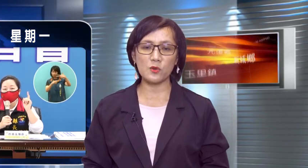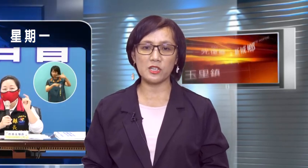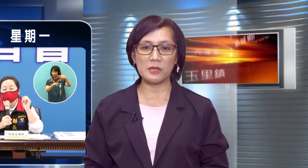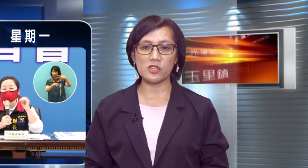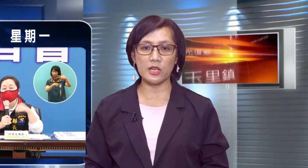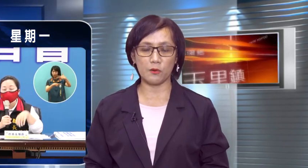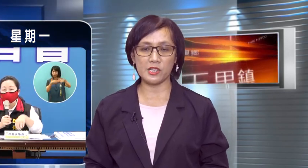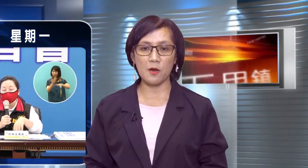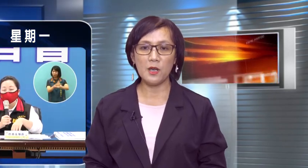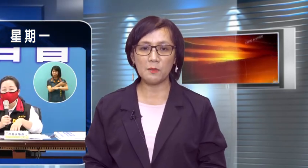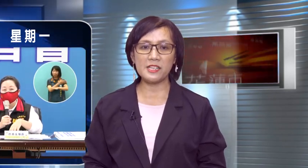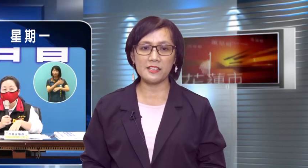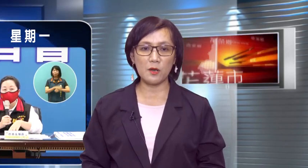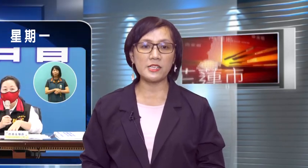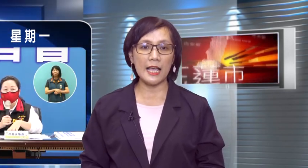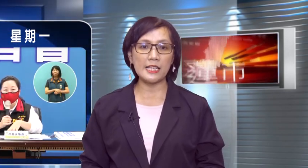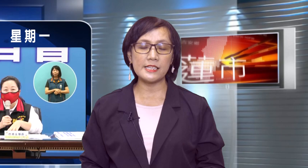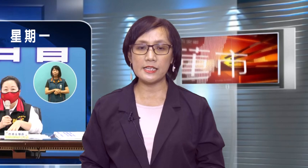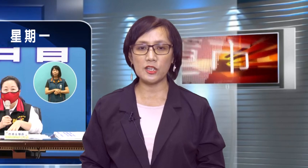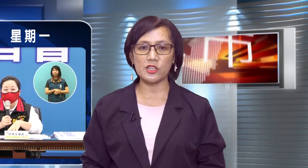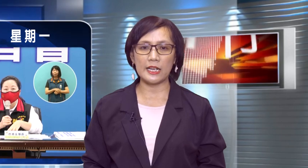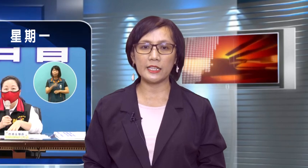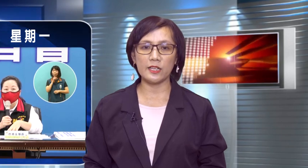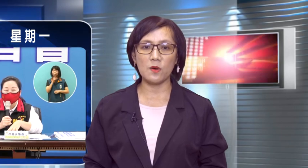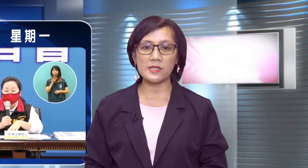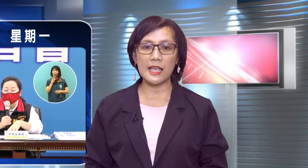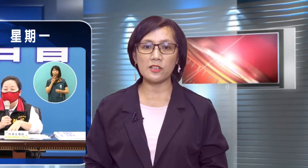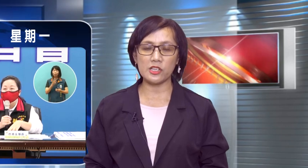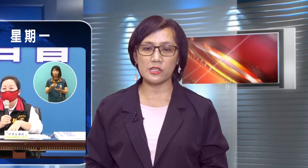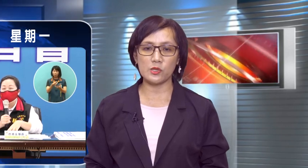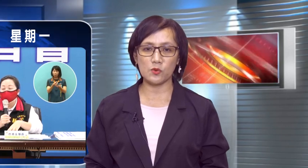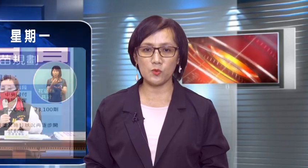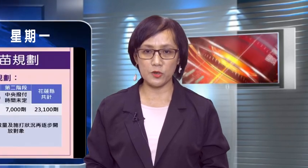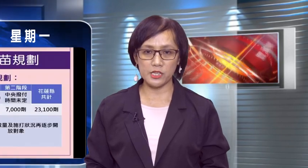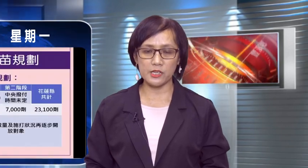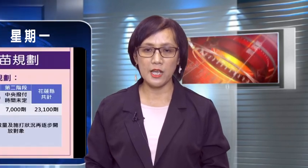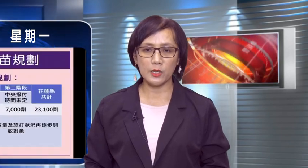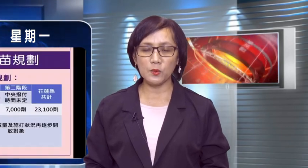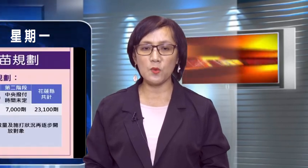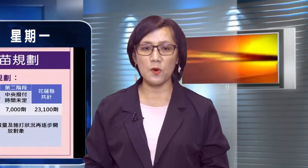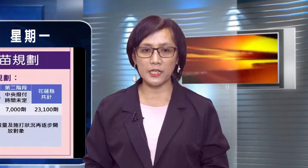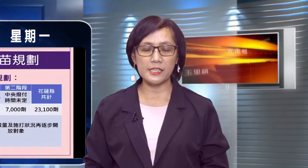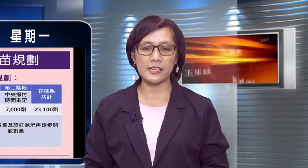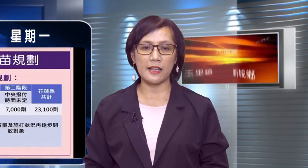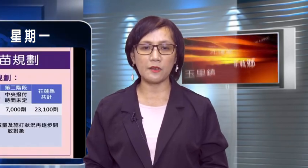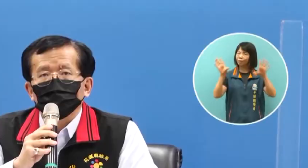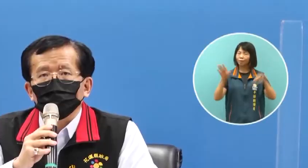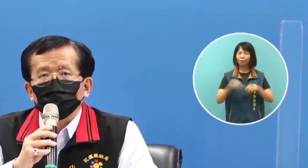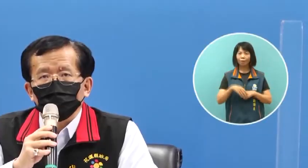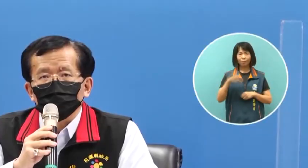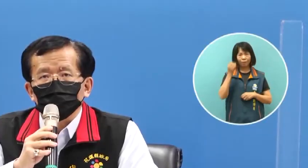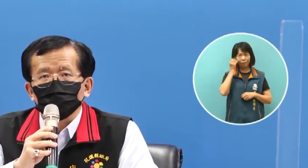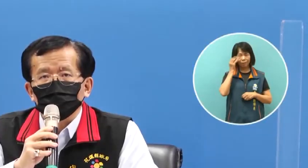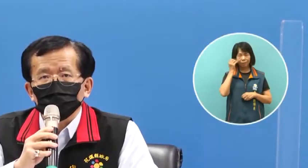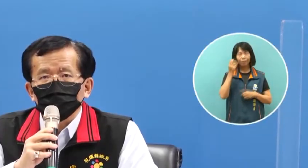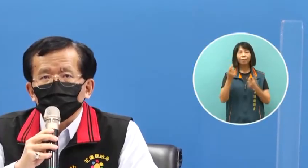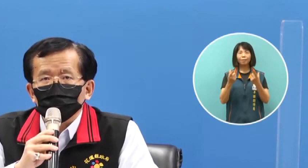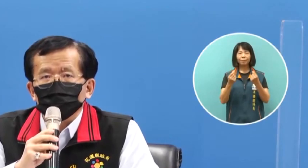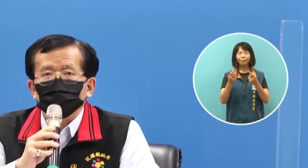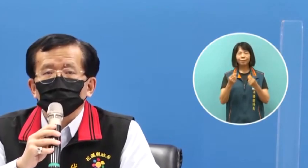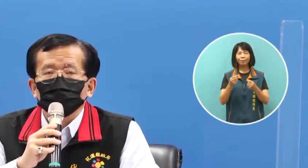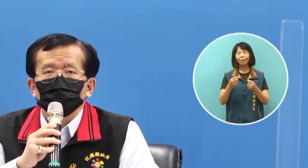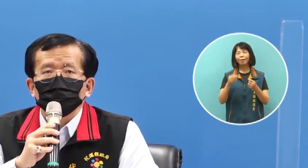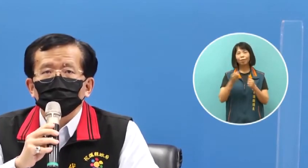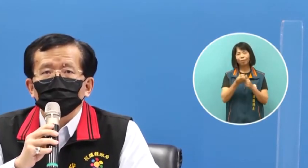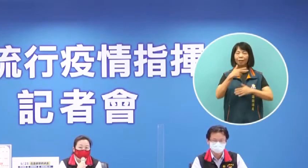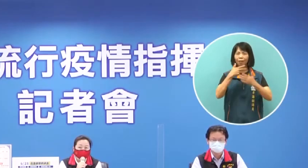贩售实名制口罩，并且召集爱心业者来提供餐食助弱势度过疫情。 现在行政院表示，卫福